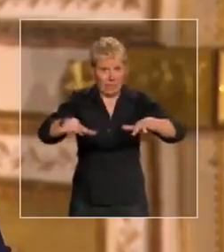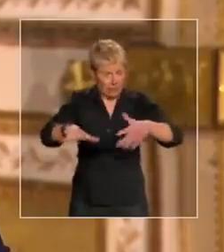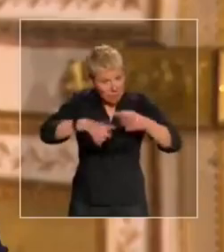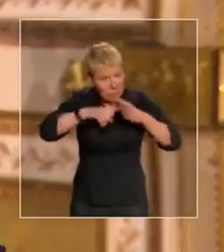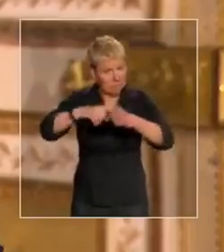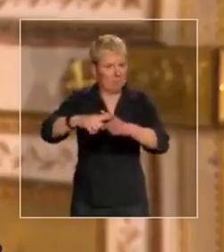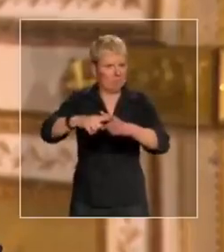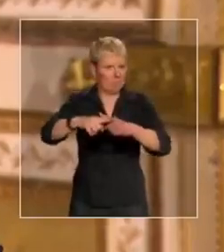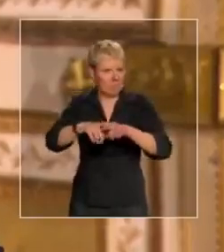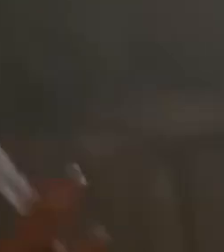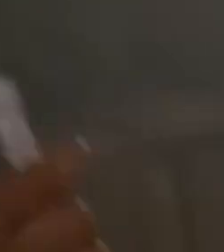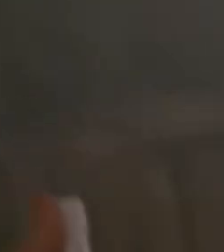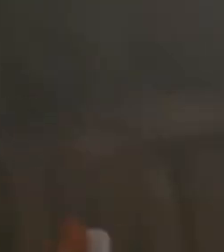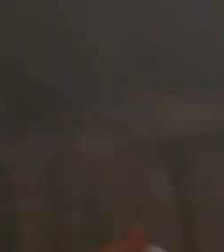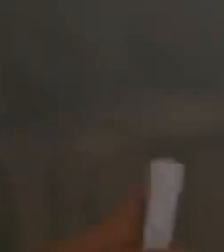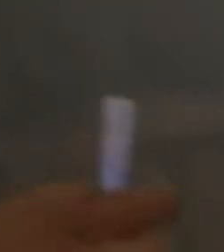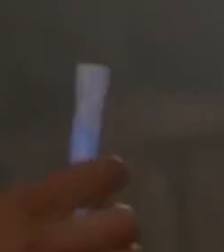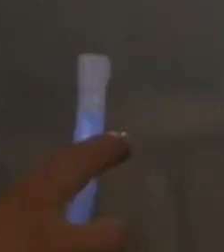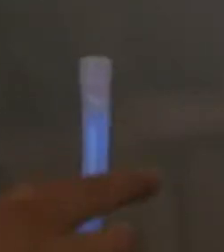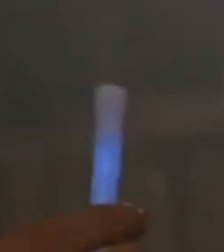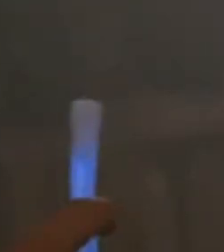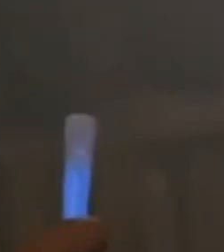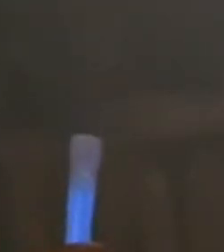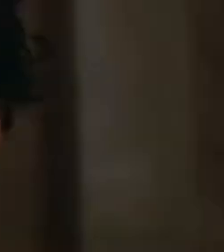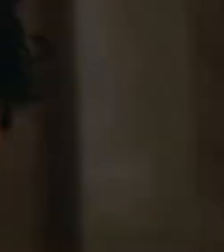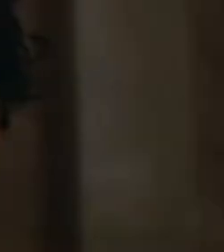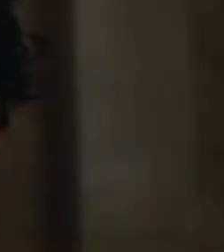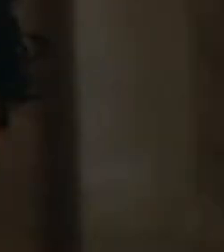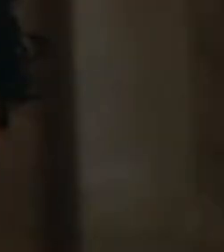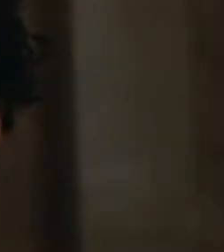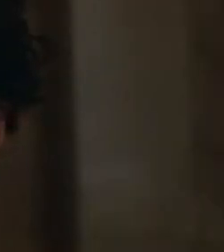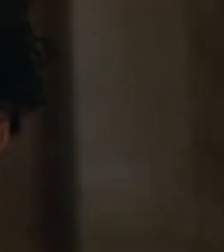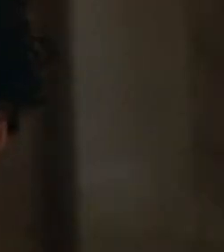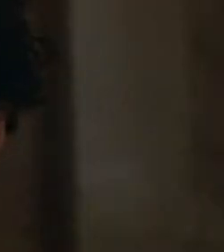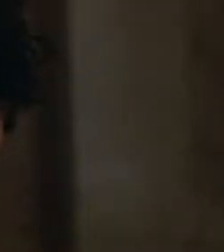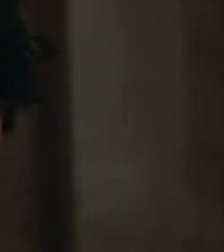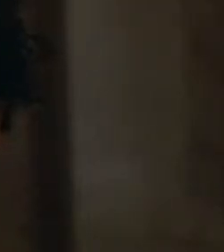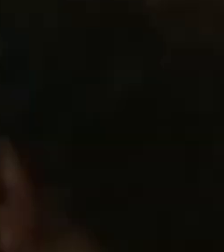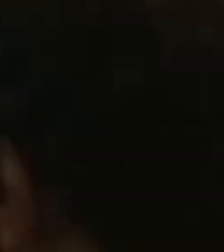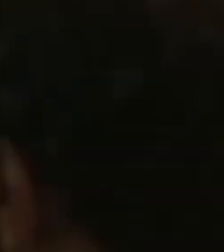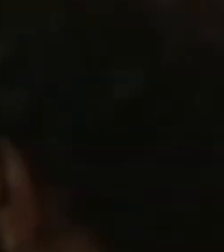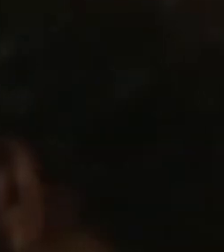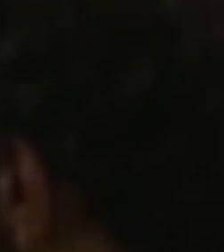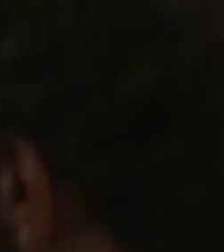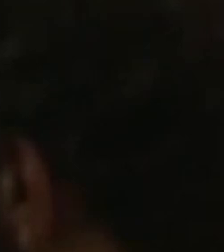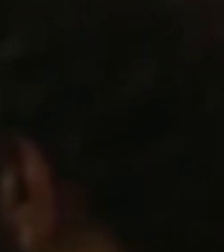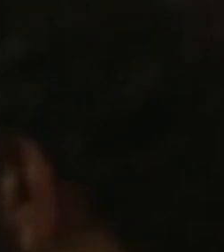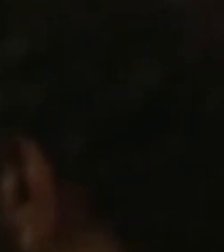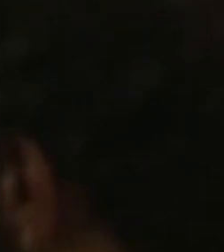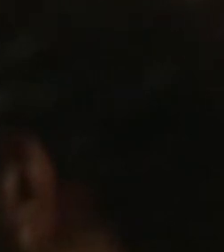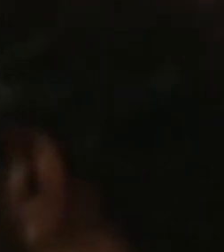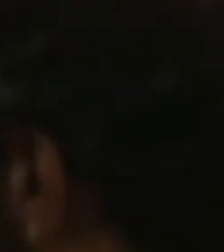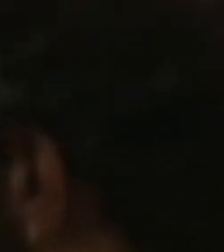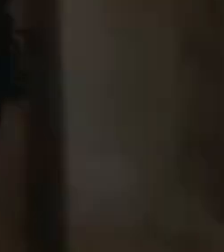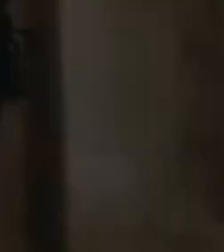jour comme de nuit. Une lumière bleue. Et ça fait quoi? Du